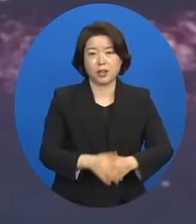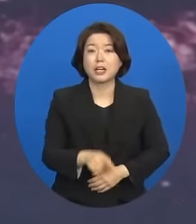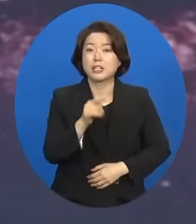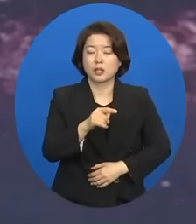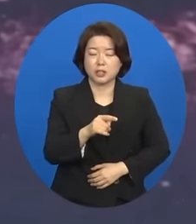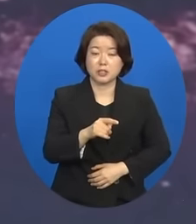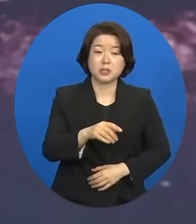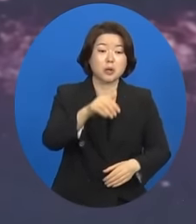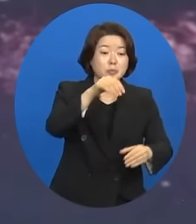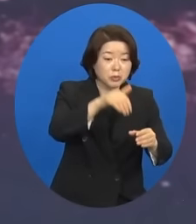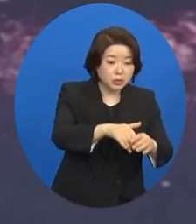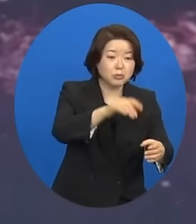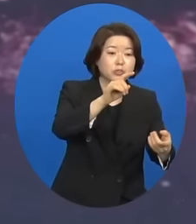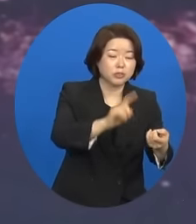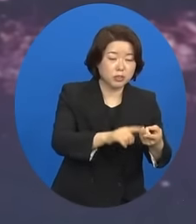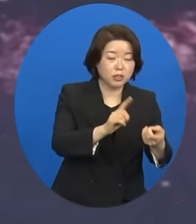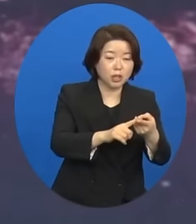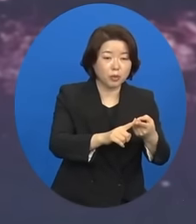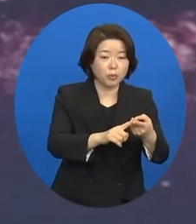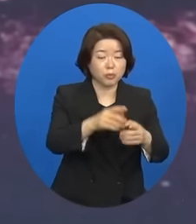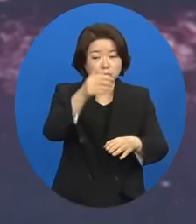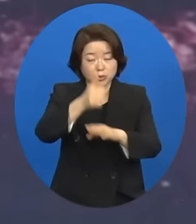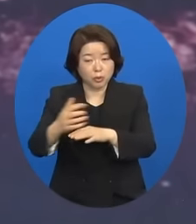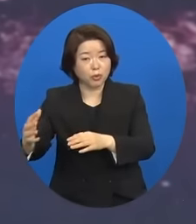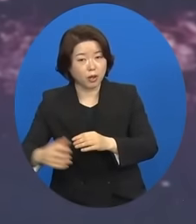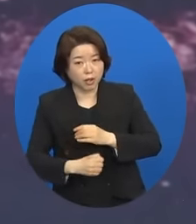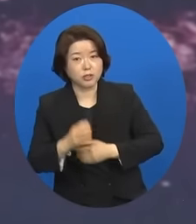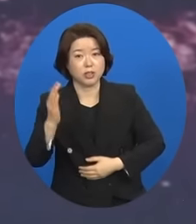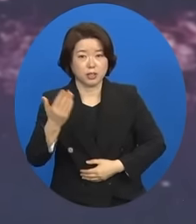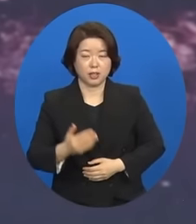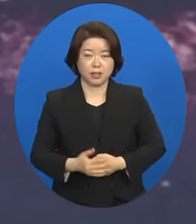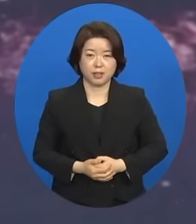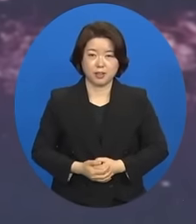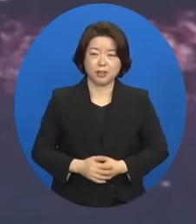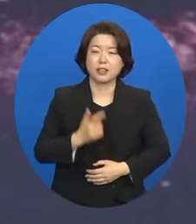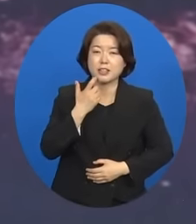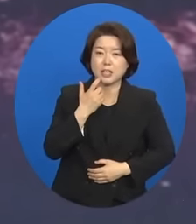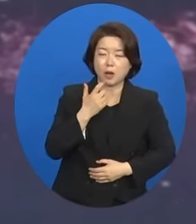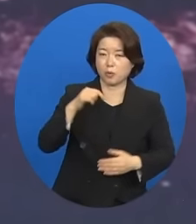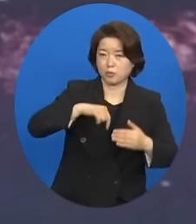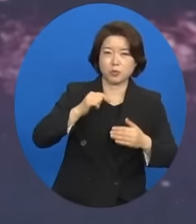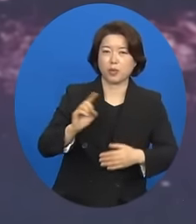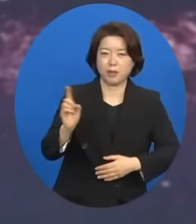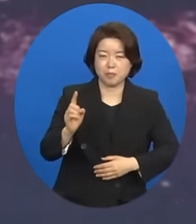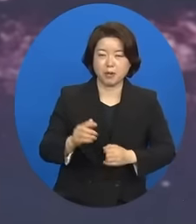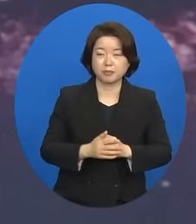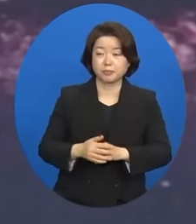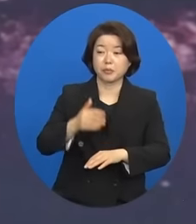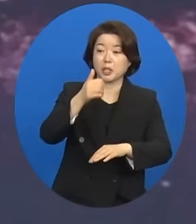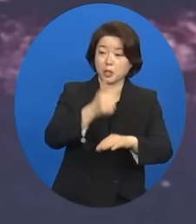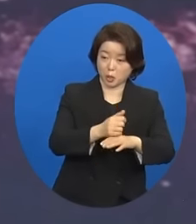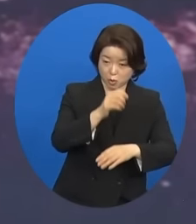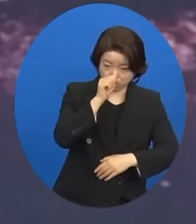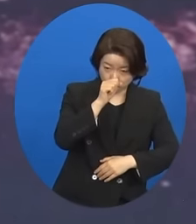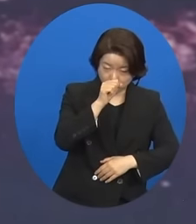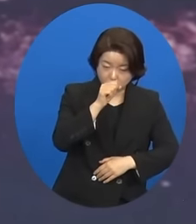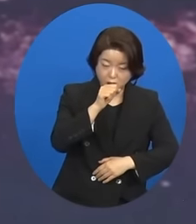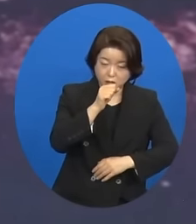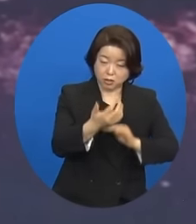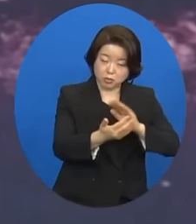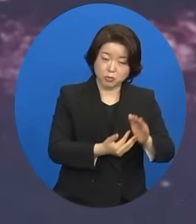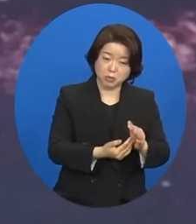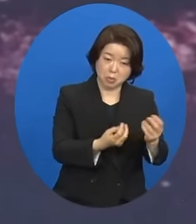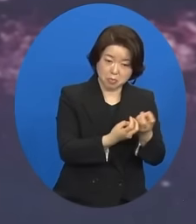거둔다는 것을 배우게 하시는 겁니다 자 야곱에게는 이런게 있었어요 결과가 좋다면 수단이 무엇이든 상관이